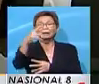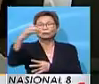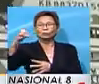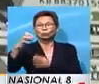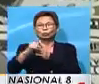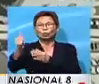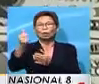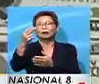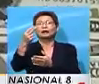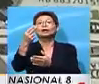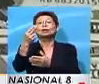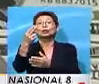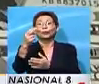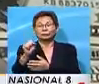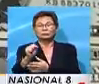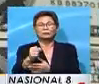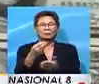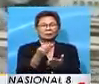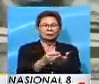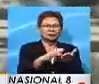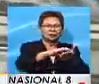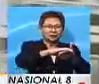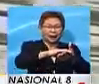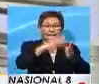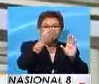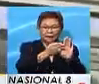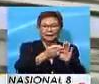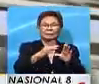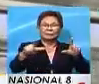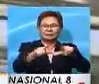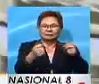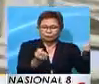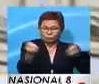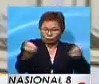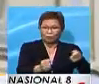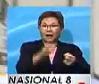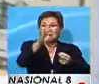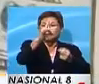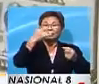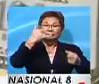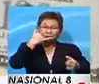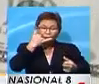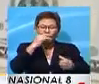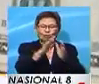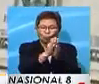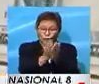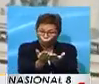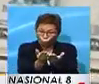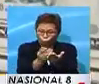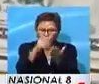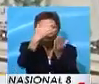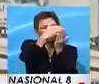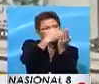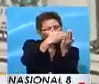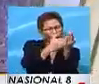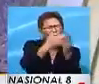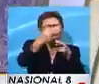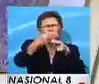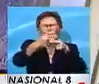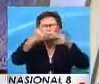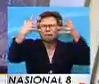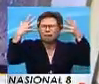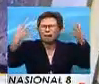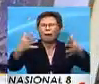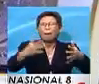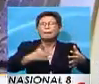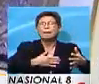17100 turut dirampas KAD bank lesen memandu l unit telefon bimbit buku mengandungi senarai ratusan nama yang